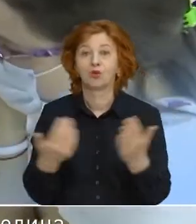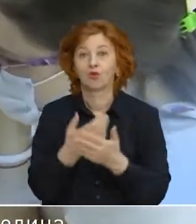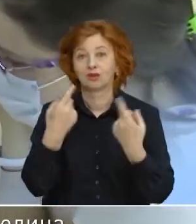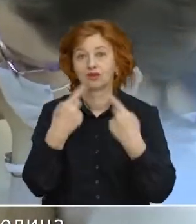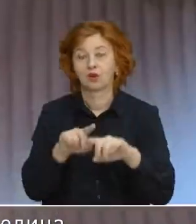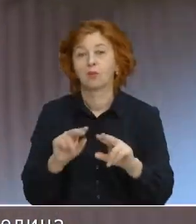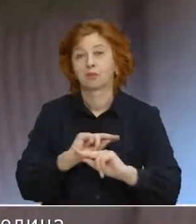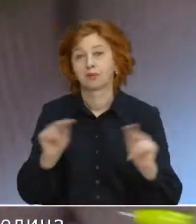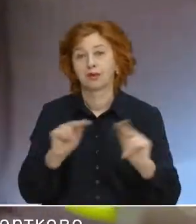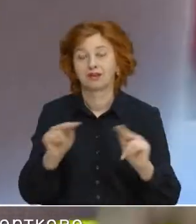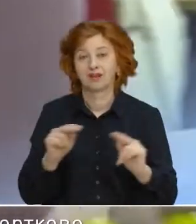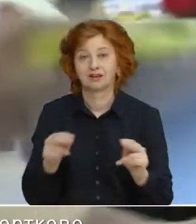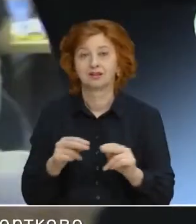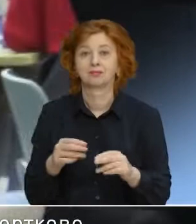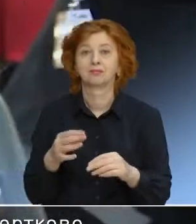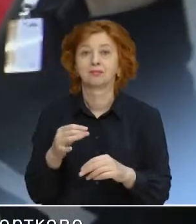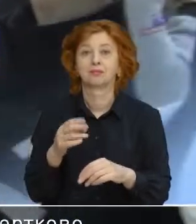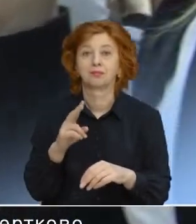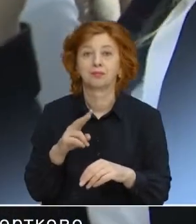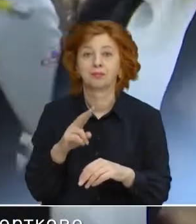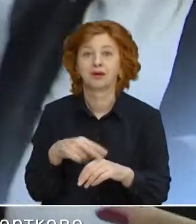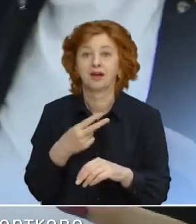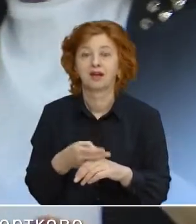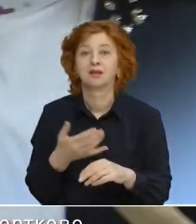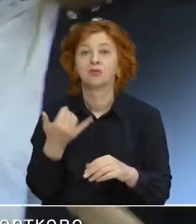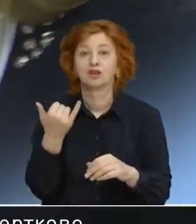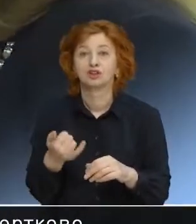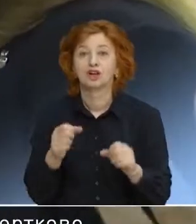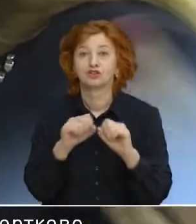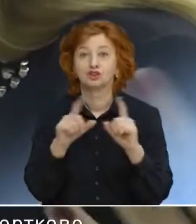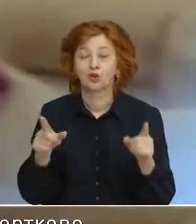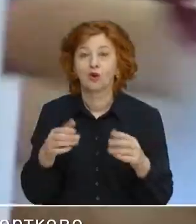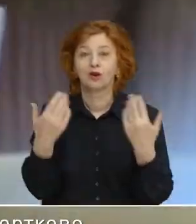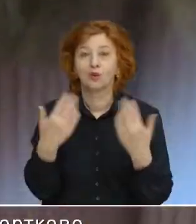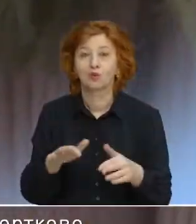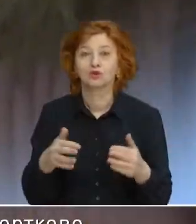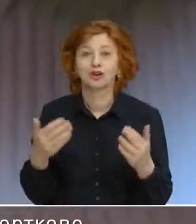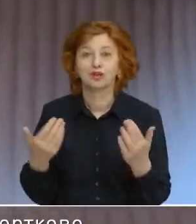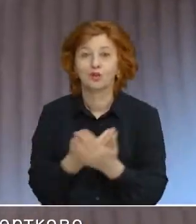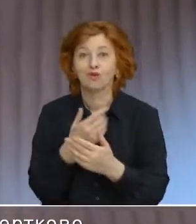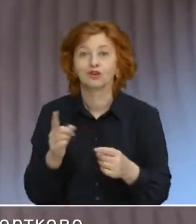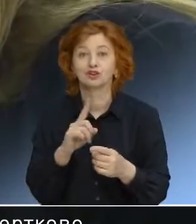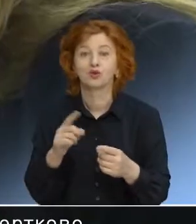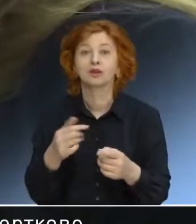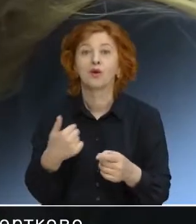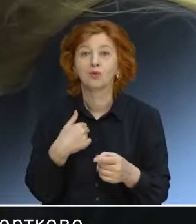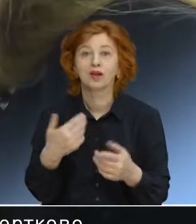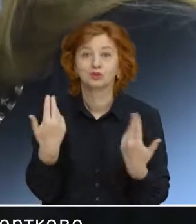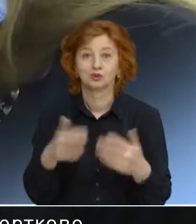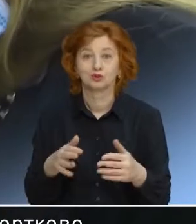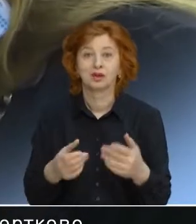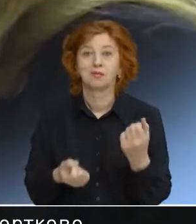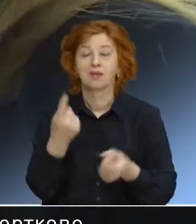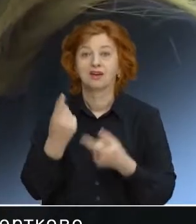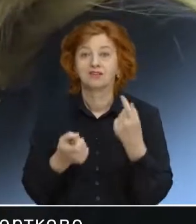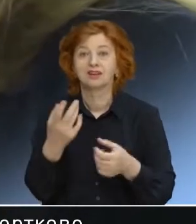в преподавании. 13-я команда. Мечты. Да, команда мечты. Число 13 многие считают несчастливым, но